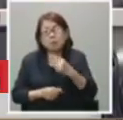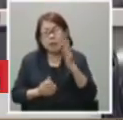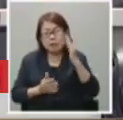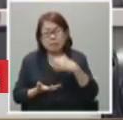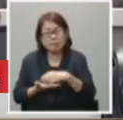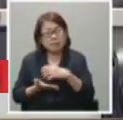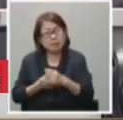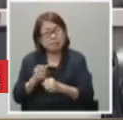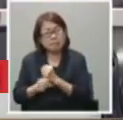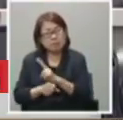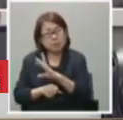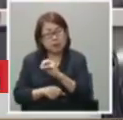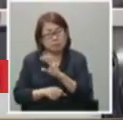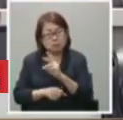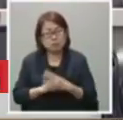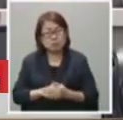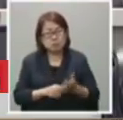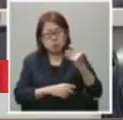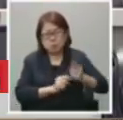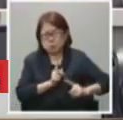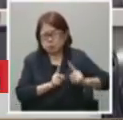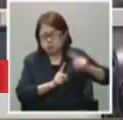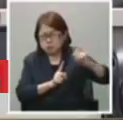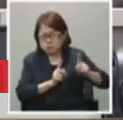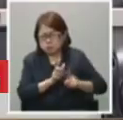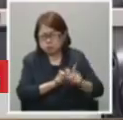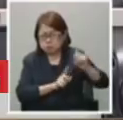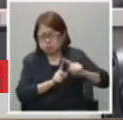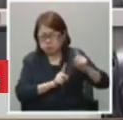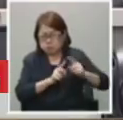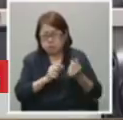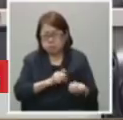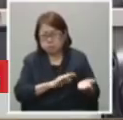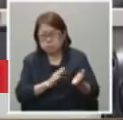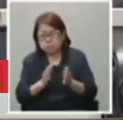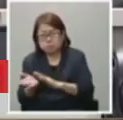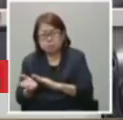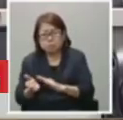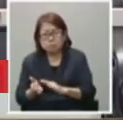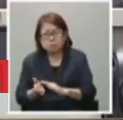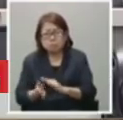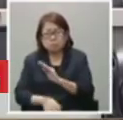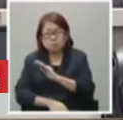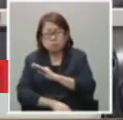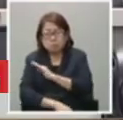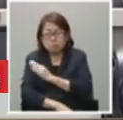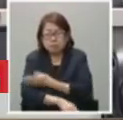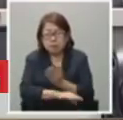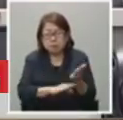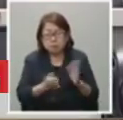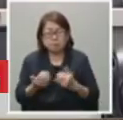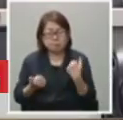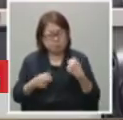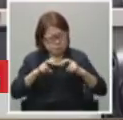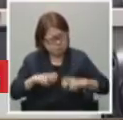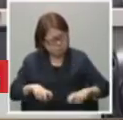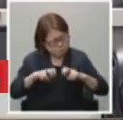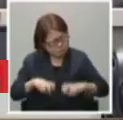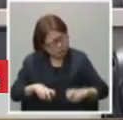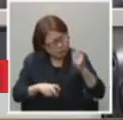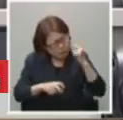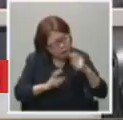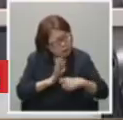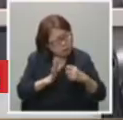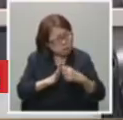ว40ปีจากประเทศพัฒนาแล้วสูงสุดในเอเชียกลายเป็นประเทศที่ล้มเหลวแทบทุกมิติมีผู้ศึกษาและระบุว่าเหตุผล